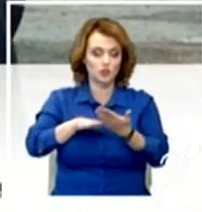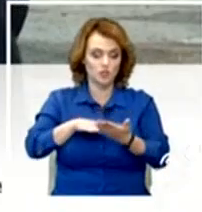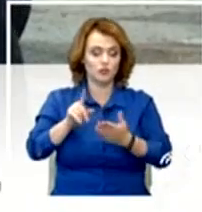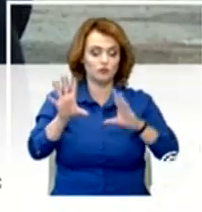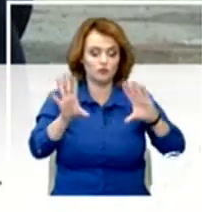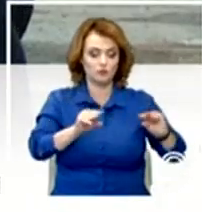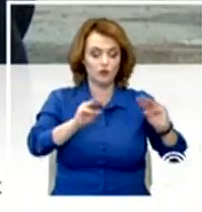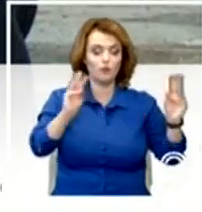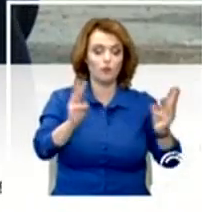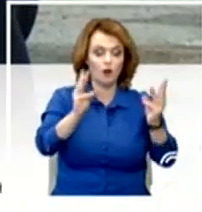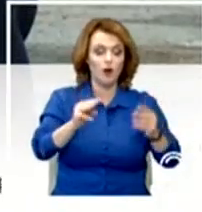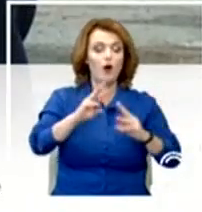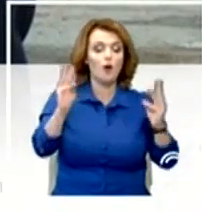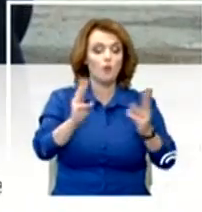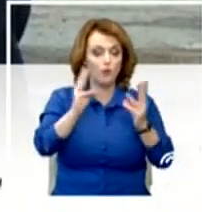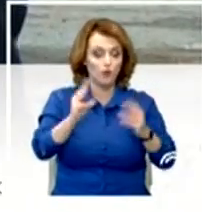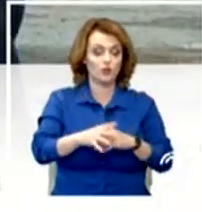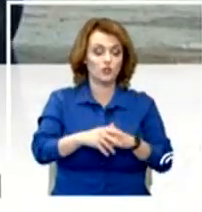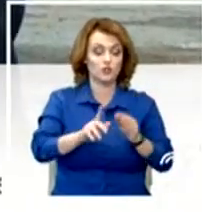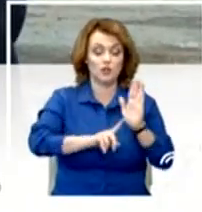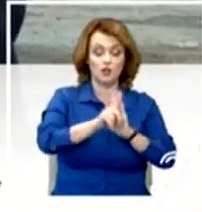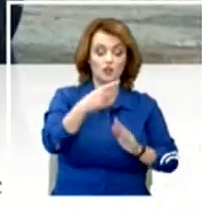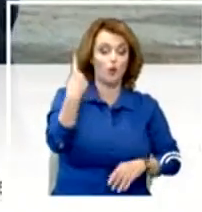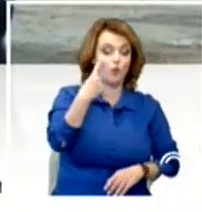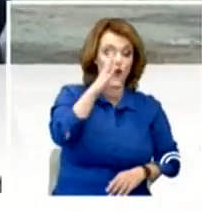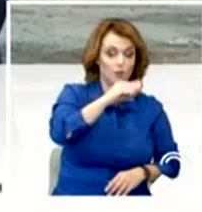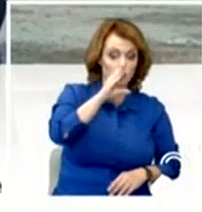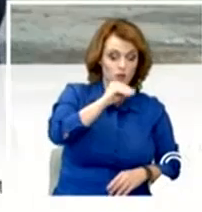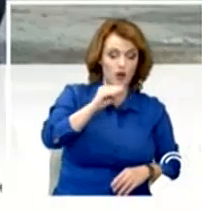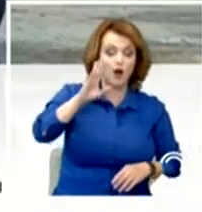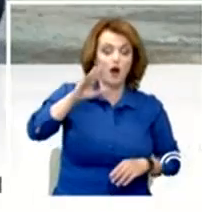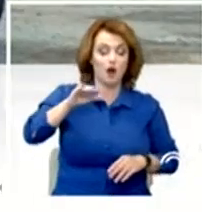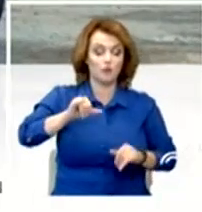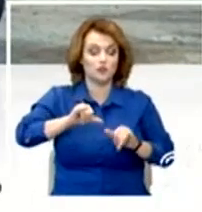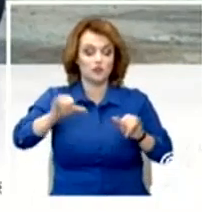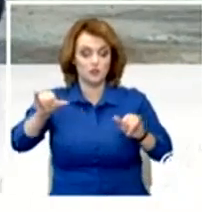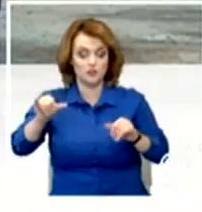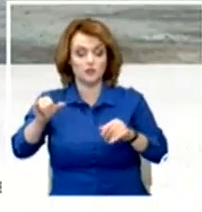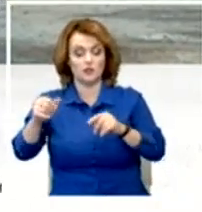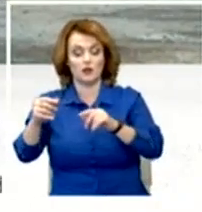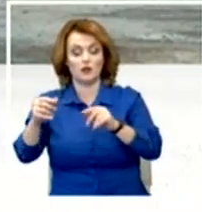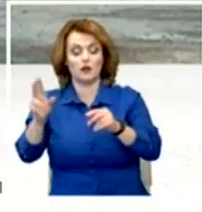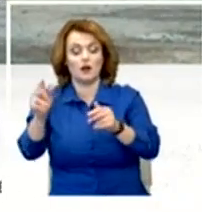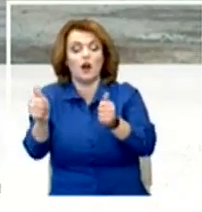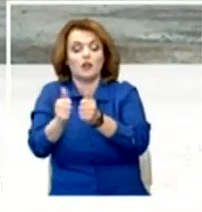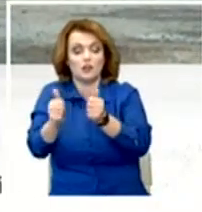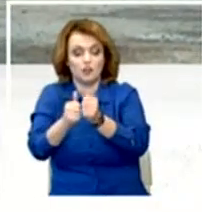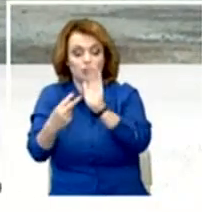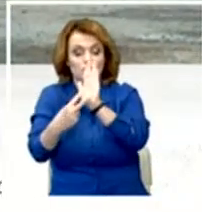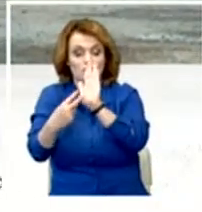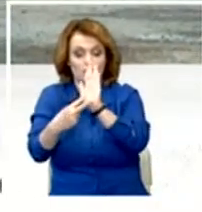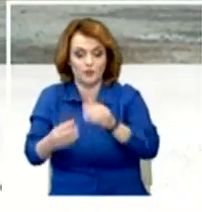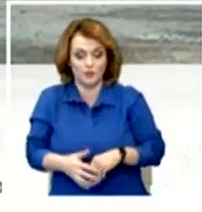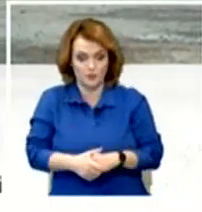răspândească. Focul a izbucnit la unul dintre microbuze, după care s-a extins la altele 7. Toate au fost făcute scrum. Din